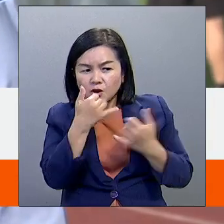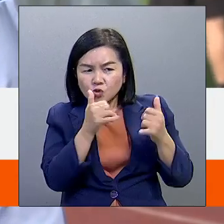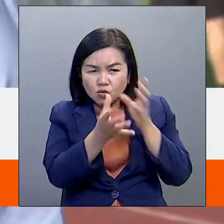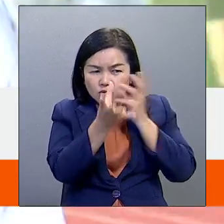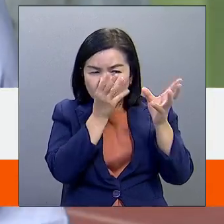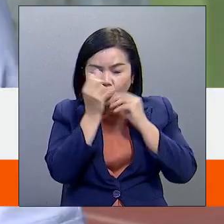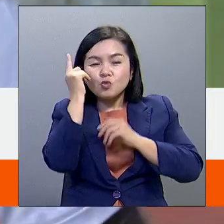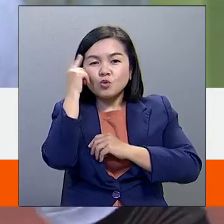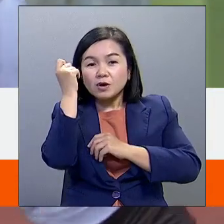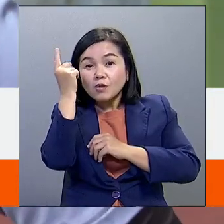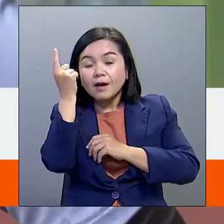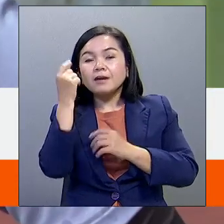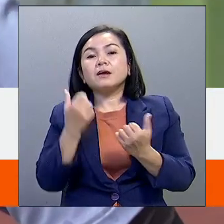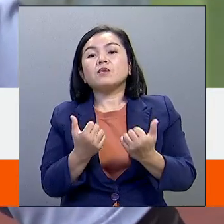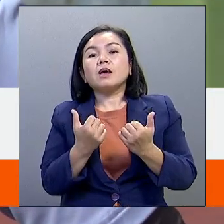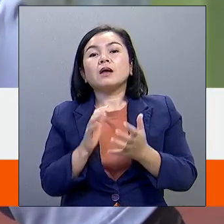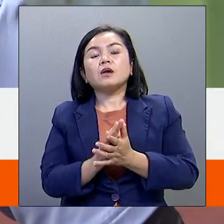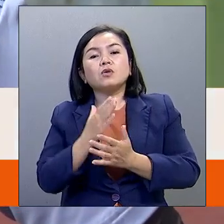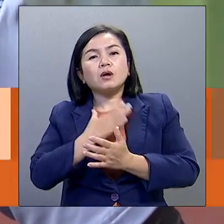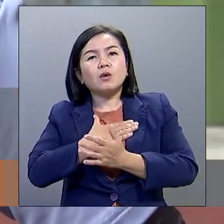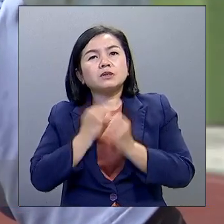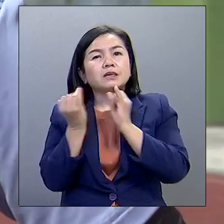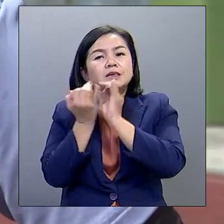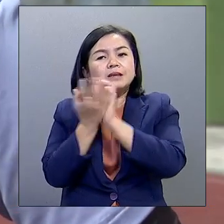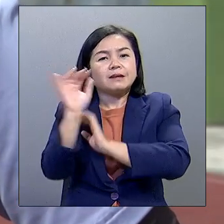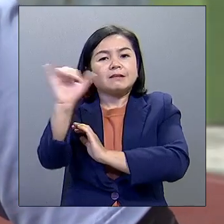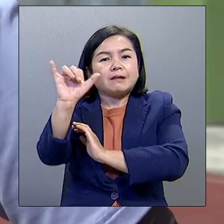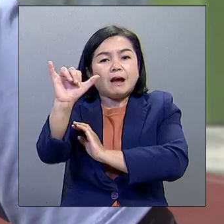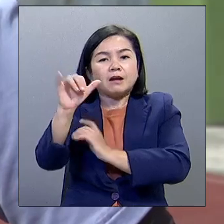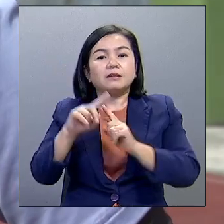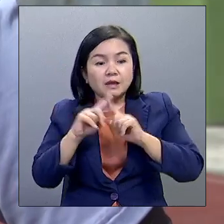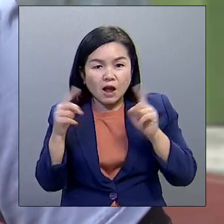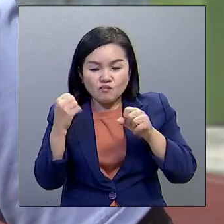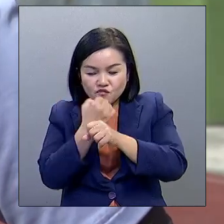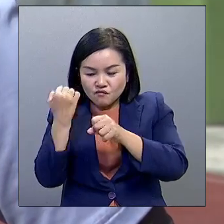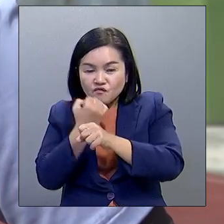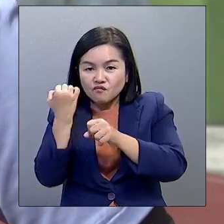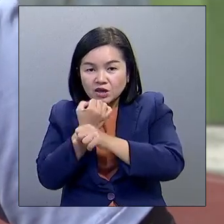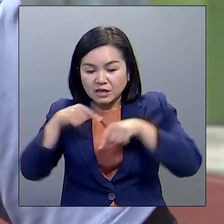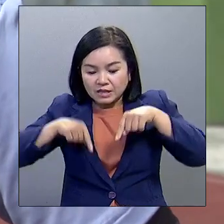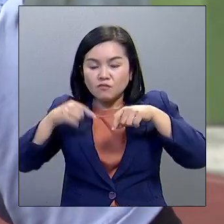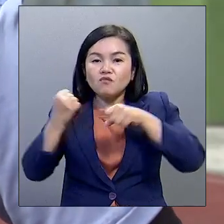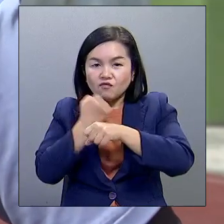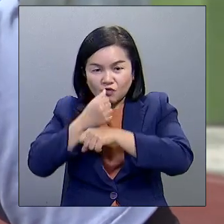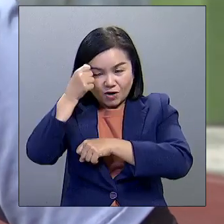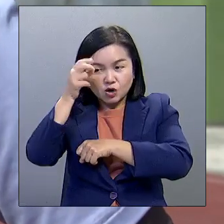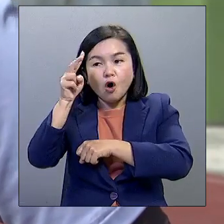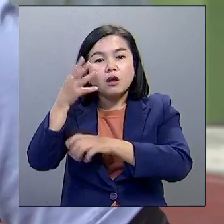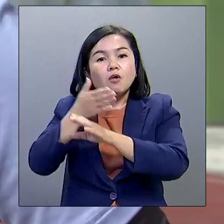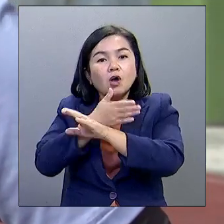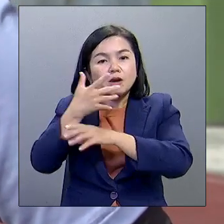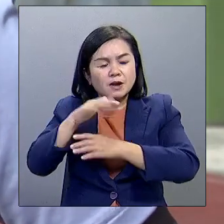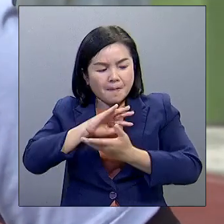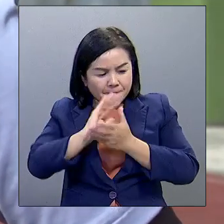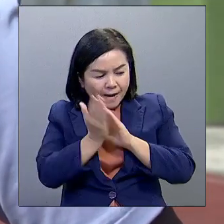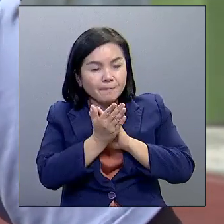จกันแล้วก็มันก็เราไม่ค่อยชินนะครับแต่ว่าเราก็ได้มาซ้อมสัก2วันแล้วครับก็น่าจะปรับตั